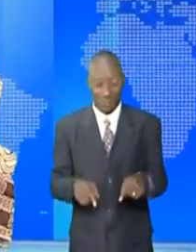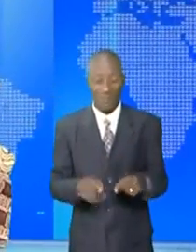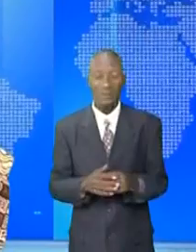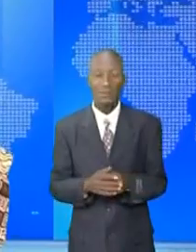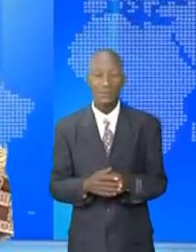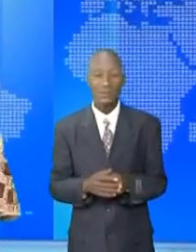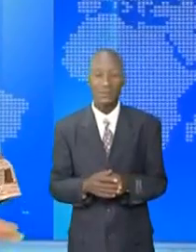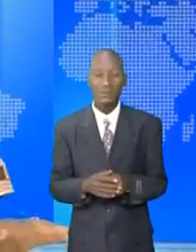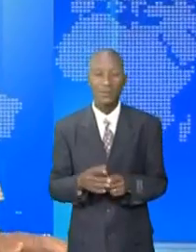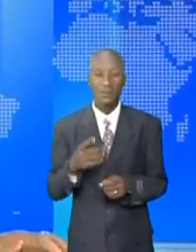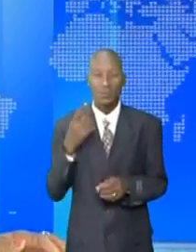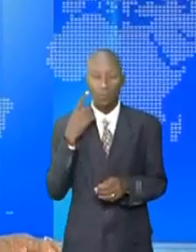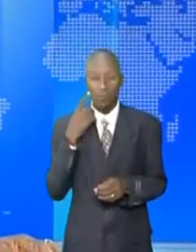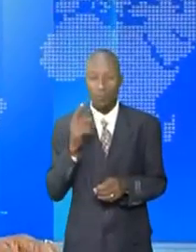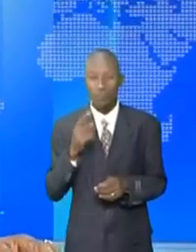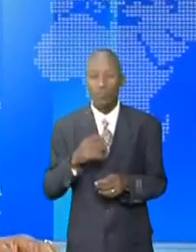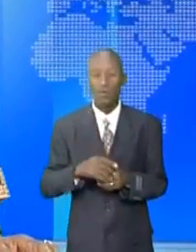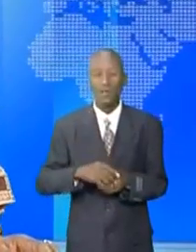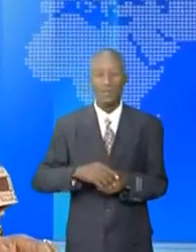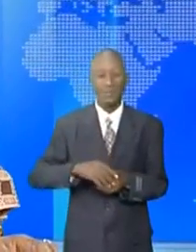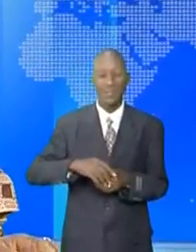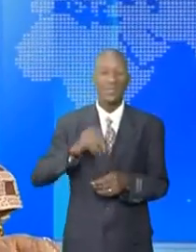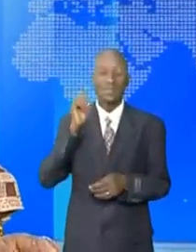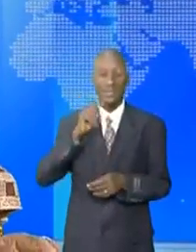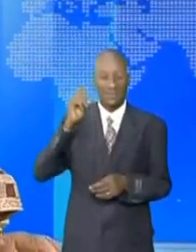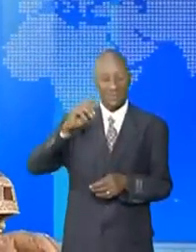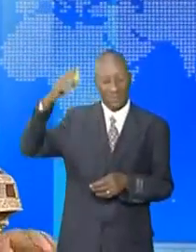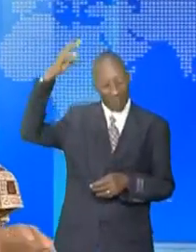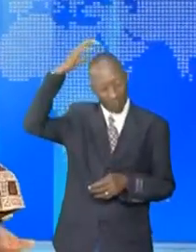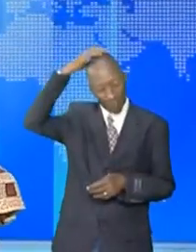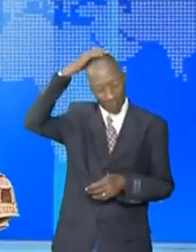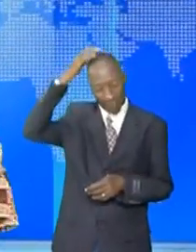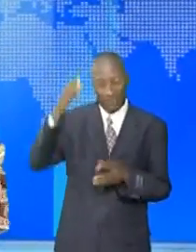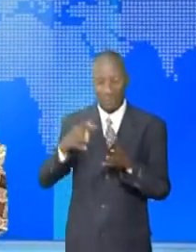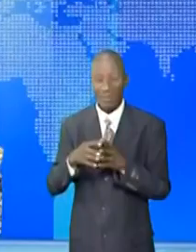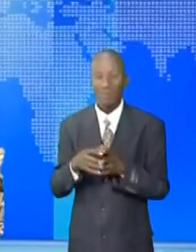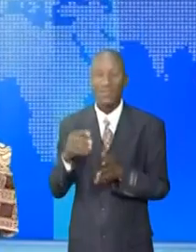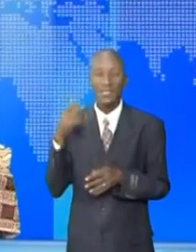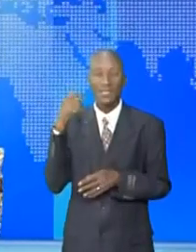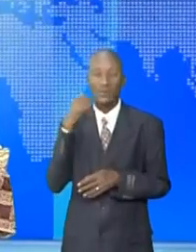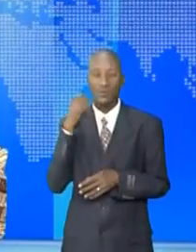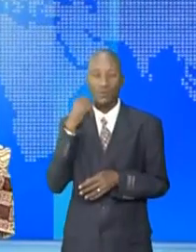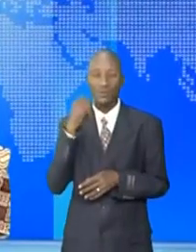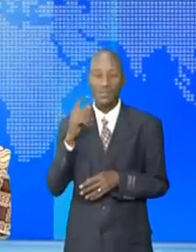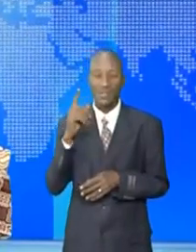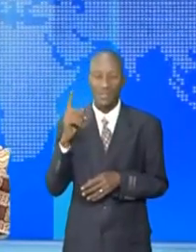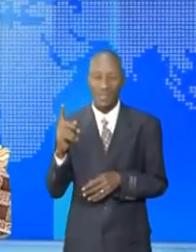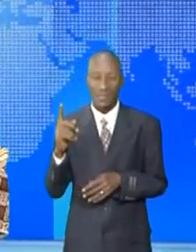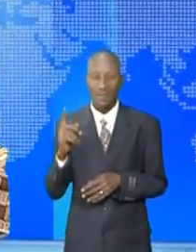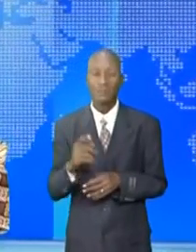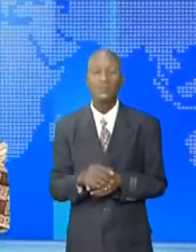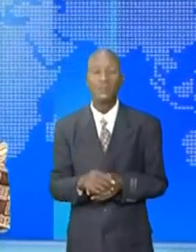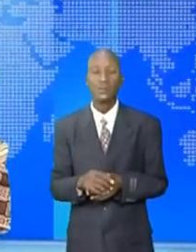les cardinals émérites Mosengo Pasinya et les docteurs Denis Mukwenge. C'est d'eux qu'il s'agit, par le